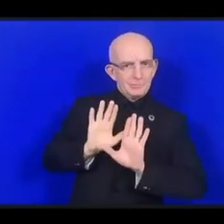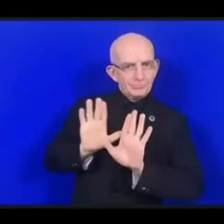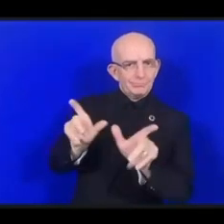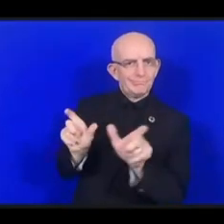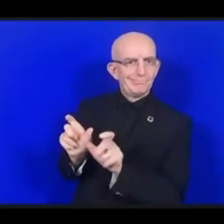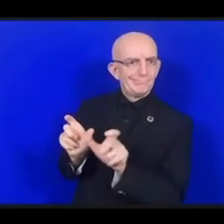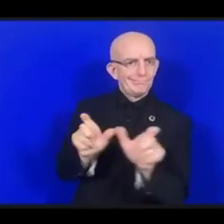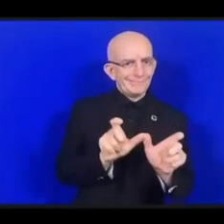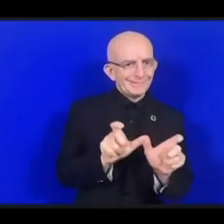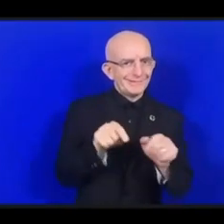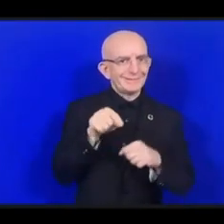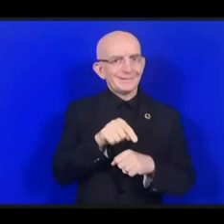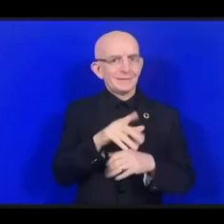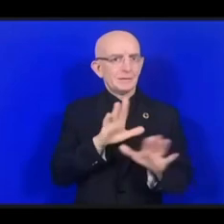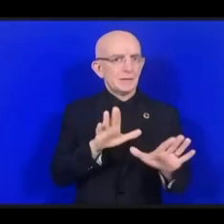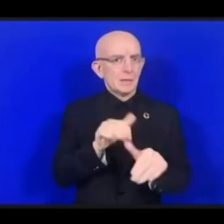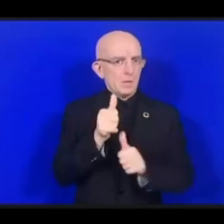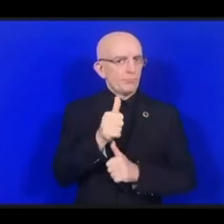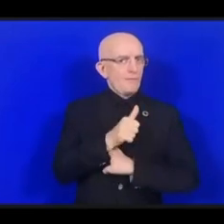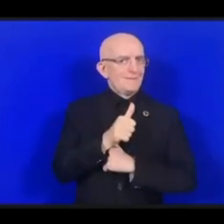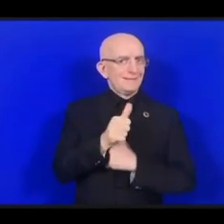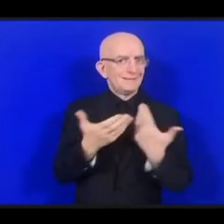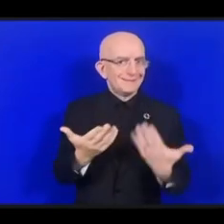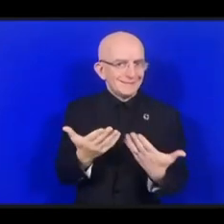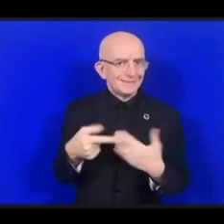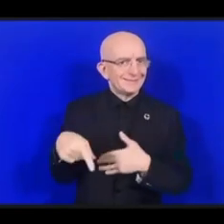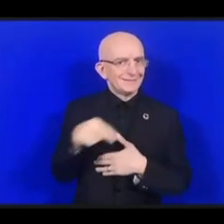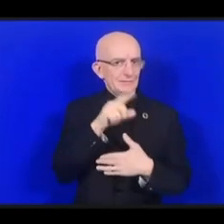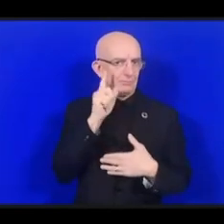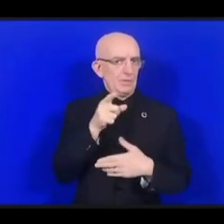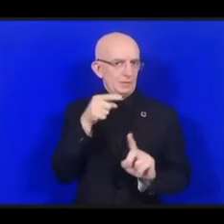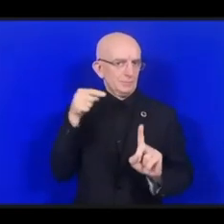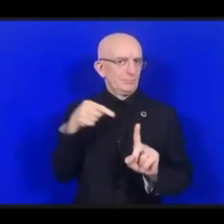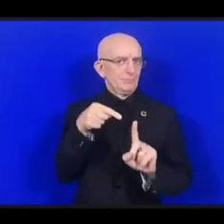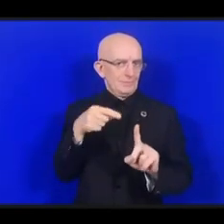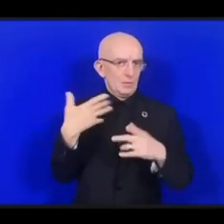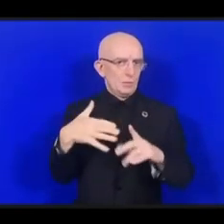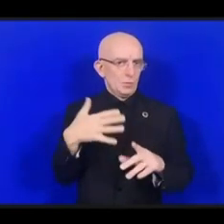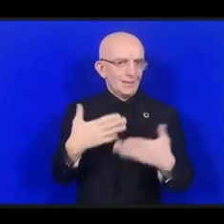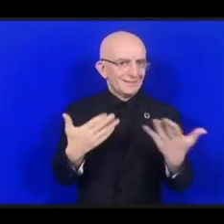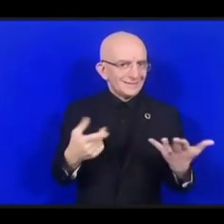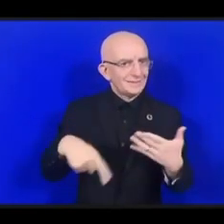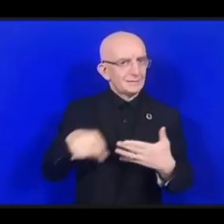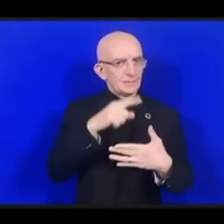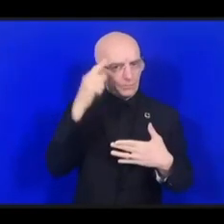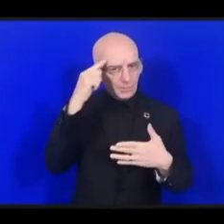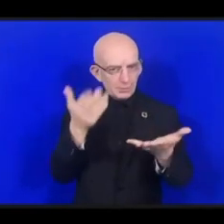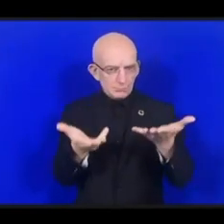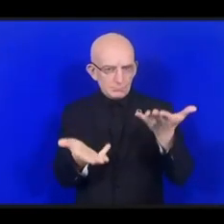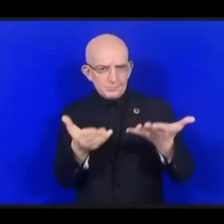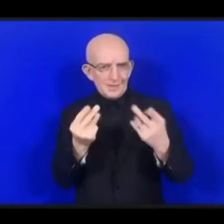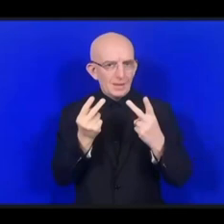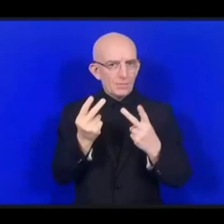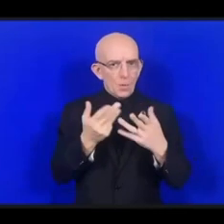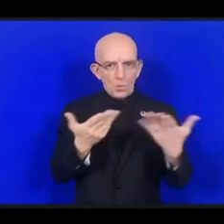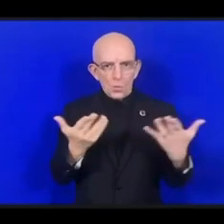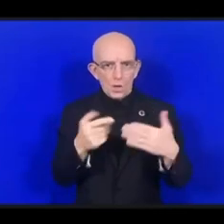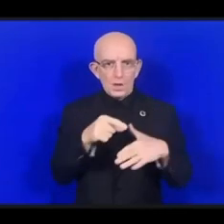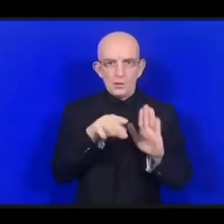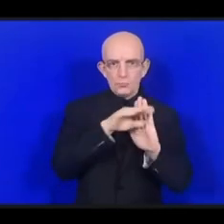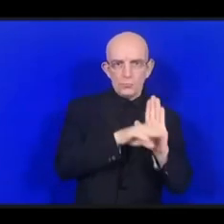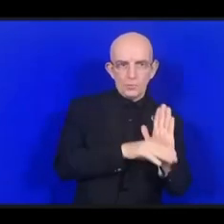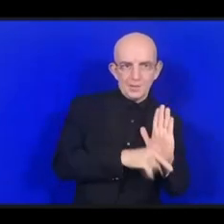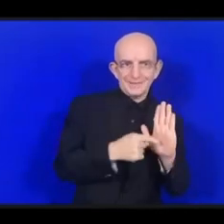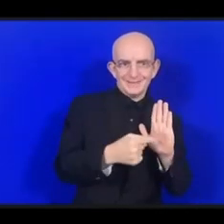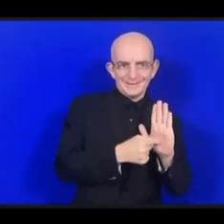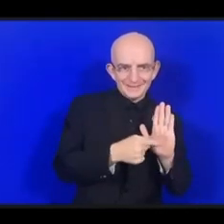用，以及技术本身要平衡好，监管它不能影响